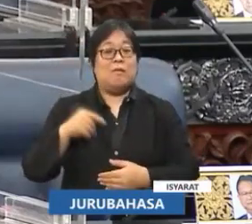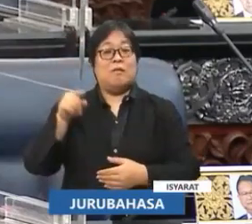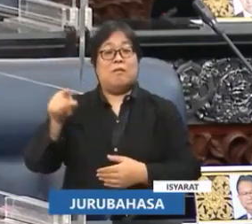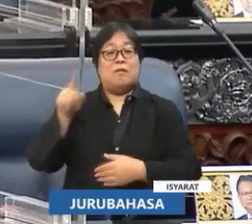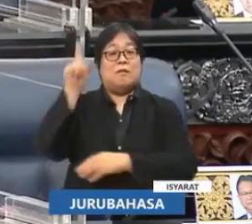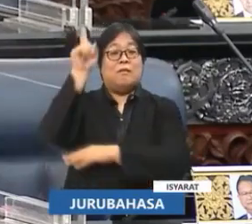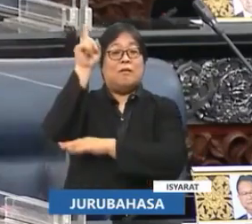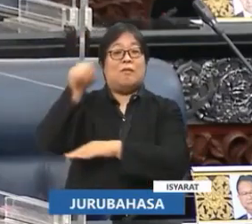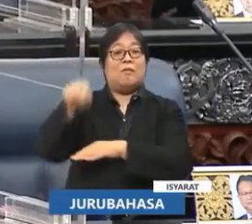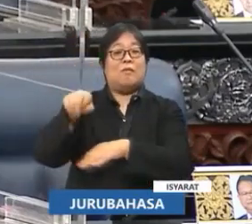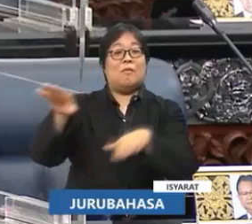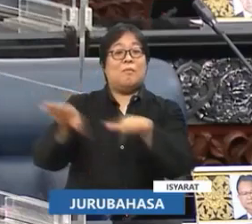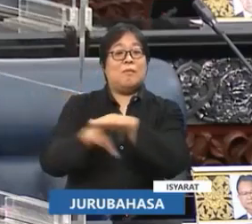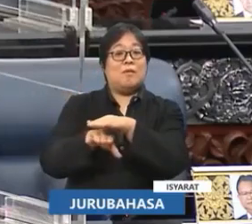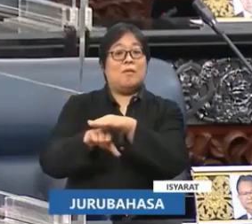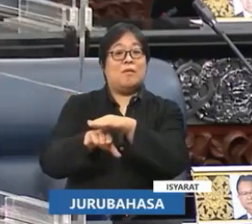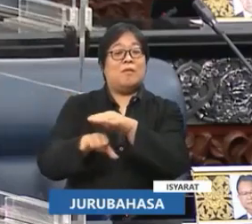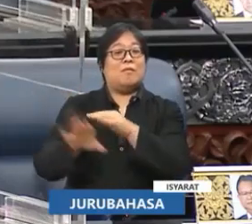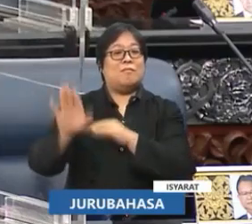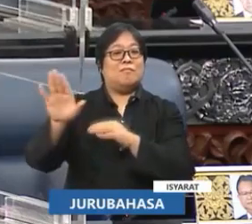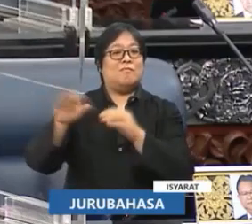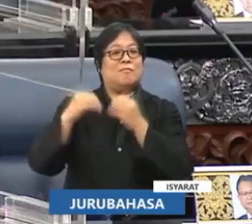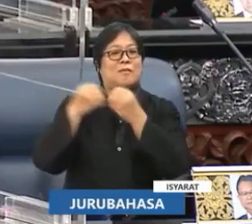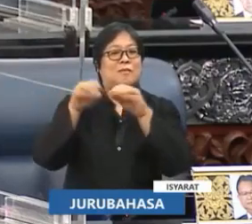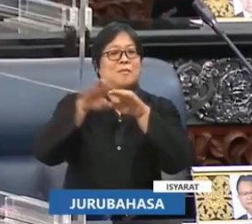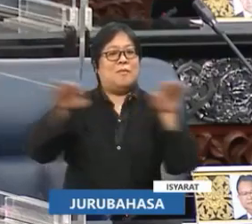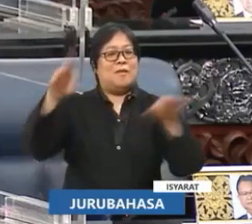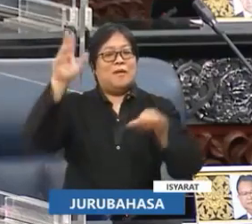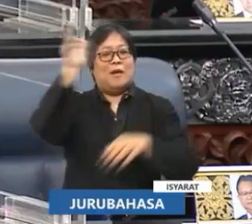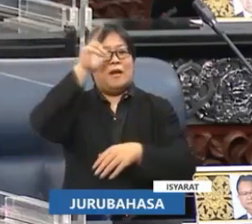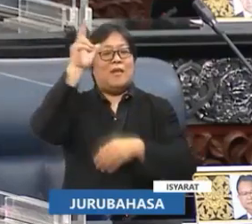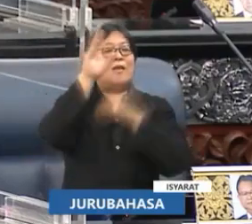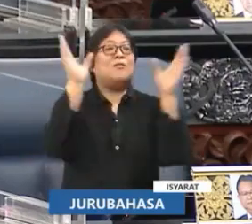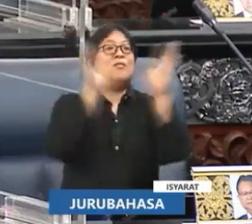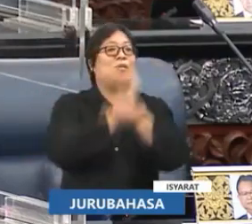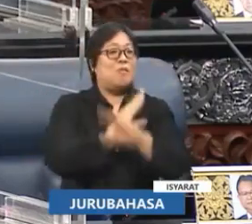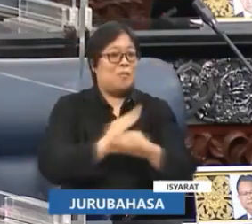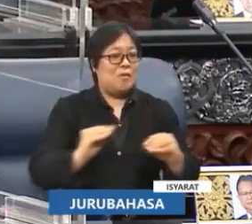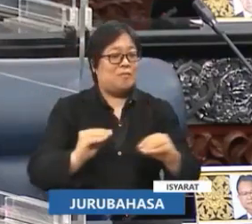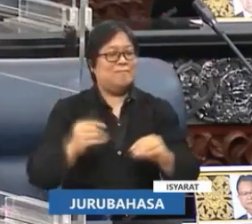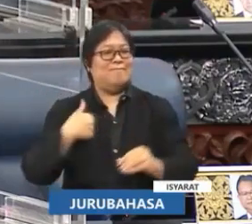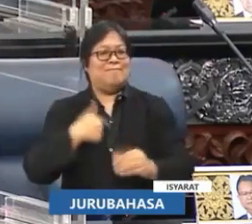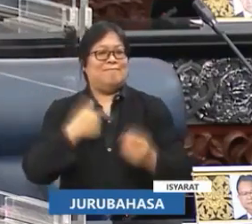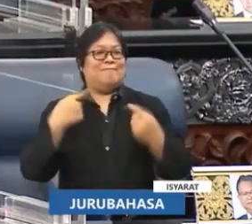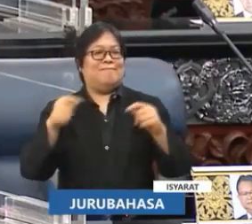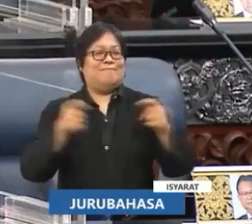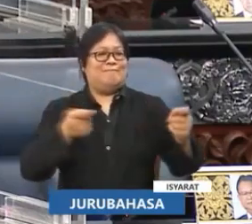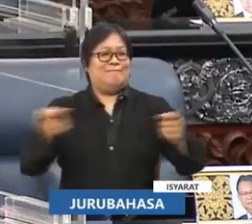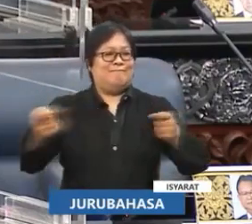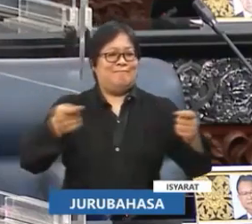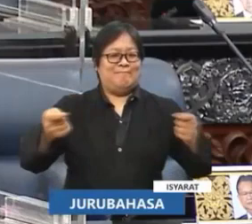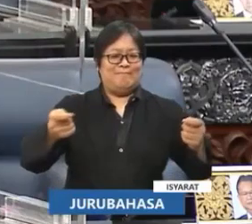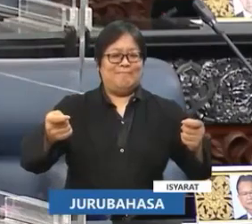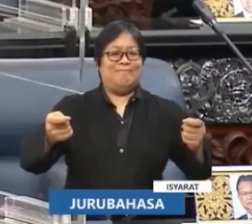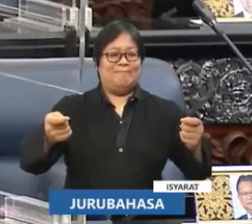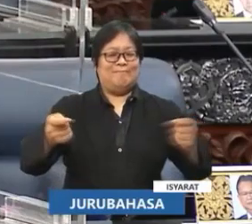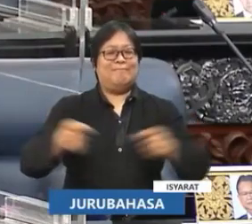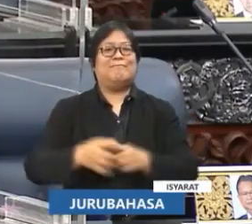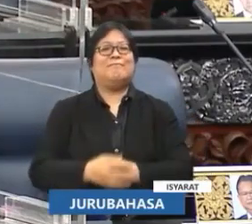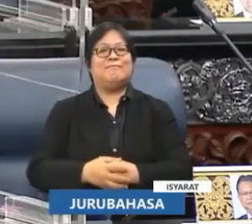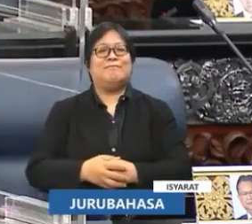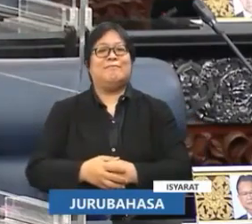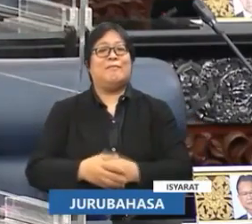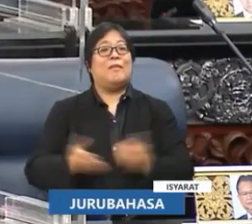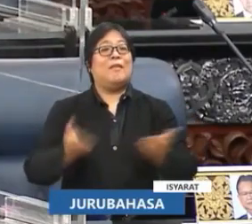dikendalikan oleh badan tertentu peringkat kerajaan negeri Sarawak. Dan kita cuba melakukan penyelarasan supaya